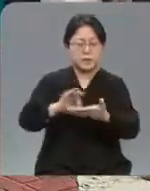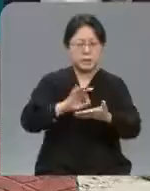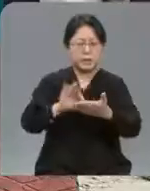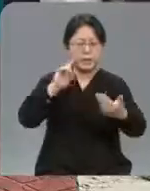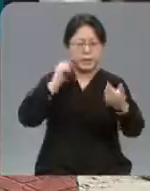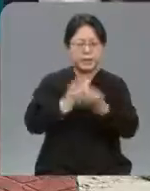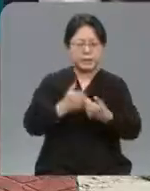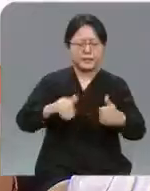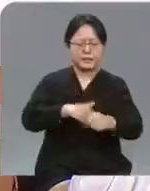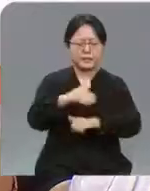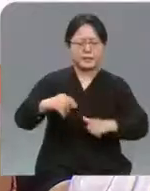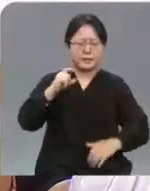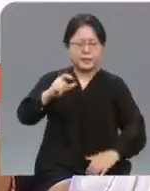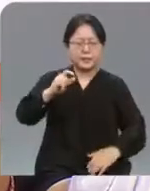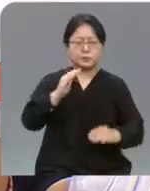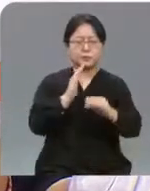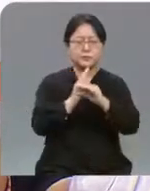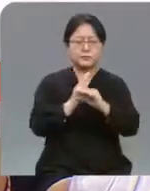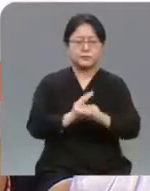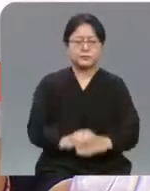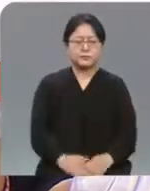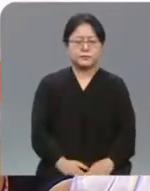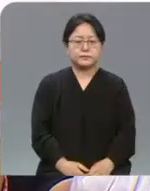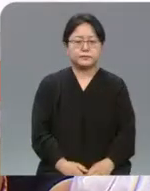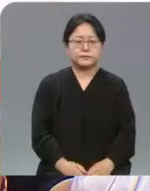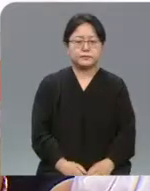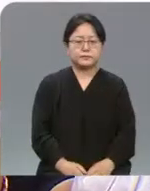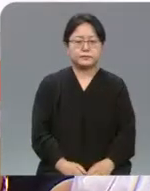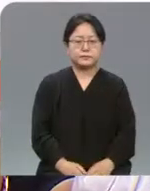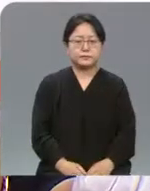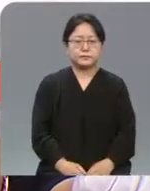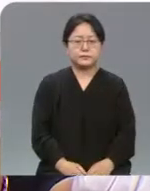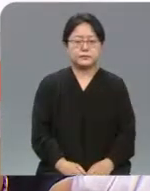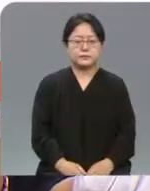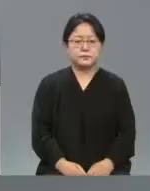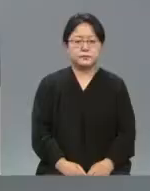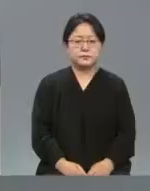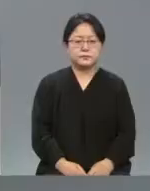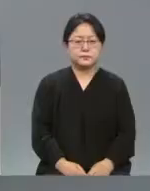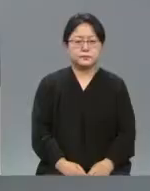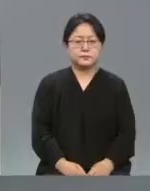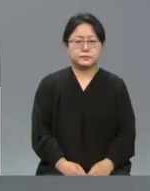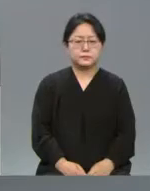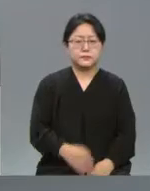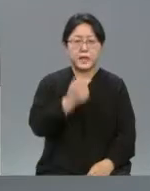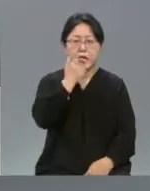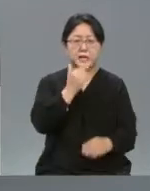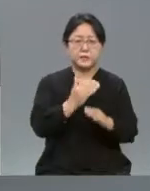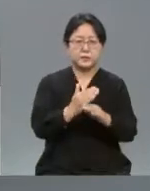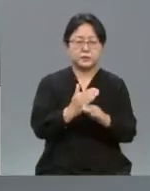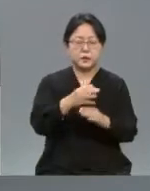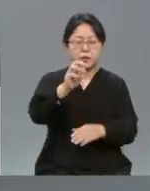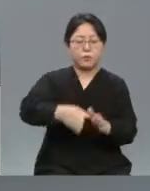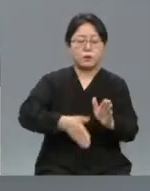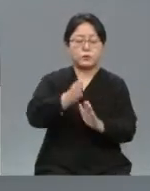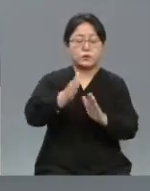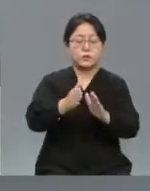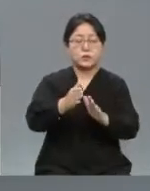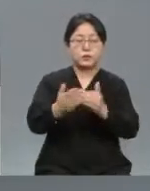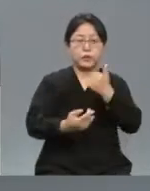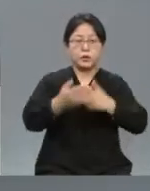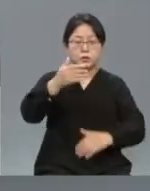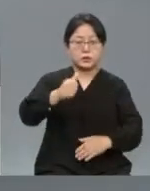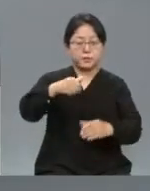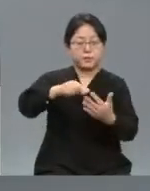거세지고 있습니다 kbs 뉴스 소속 이성 각 입니다 더불어 민주당 광주시당 위원장 을